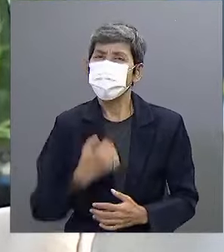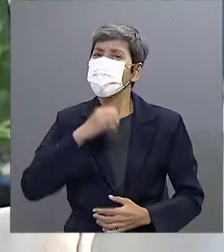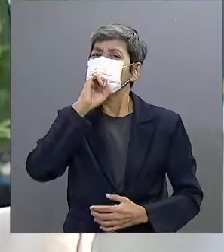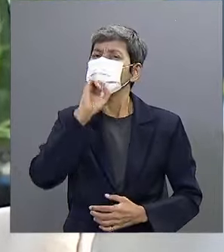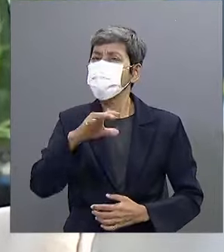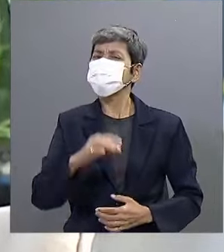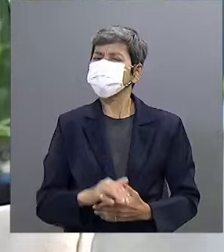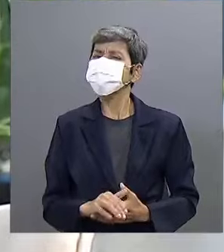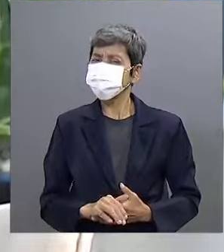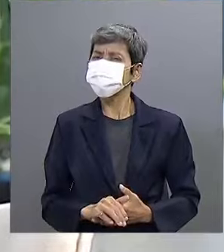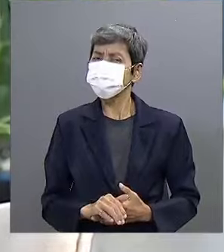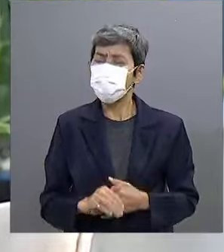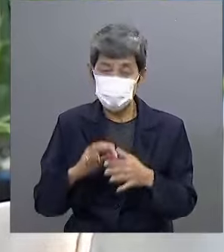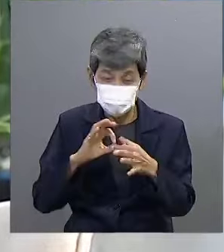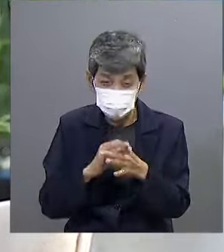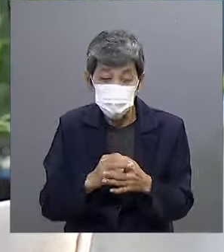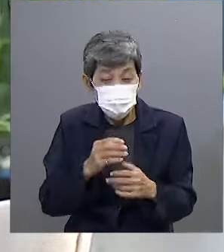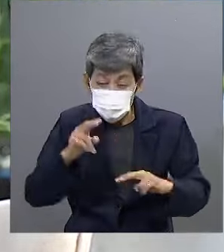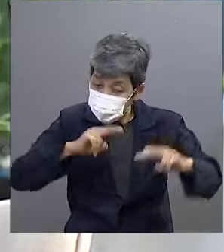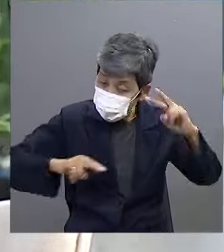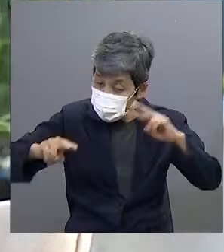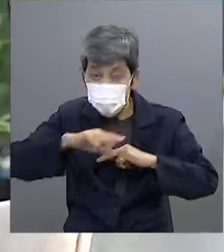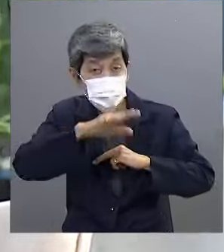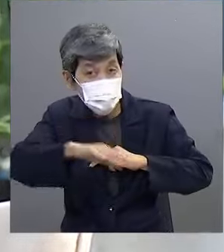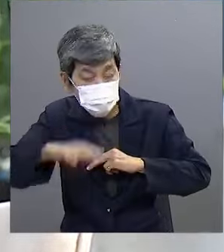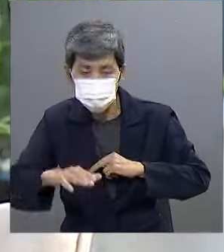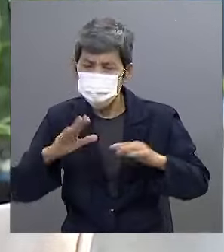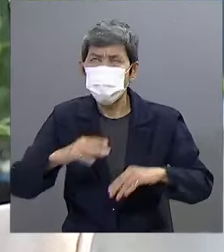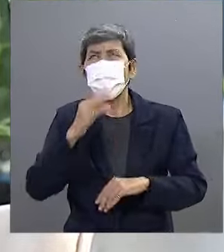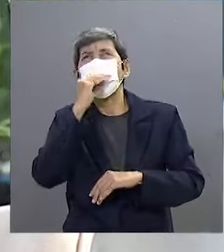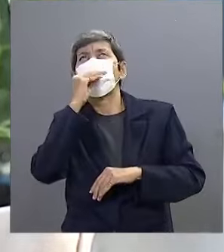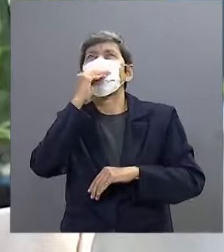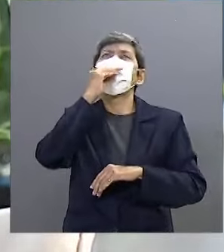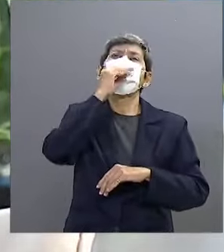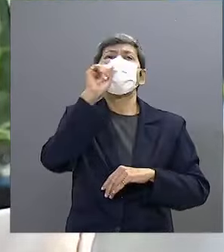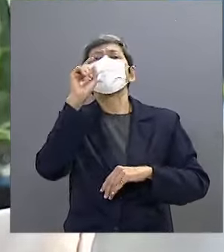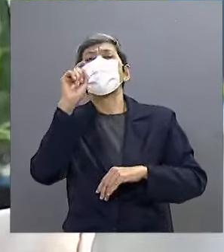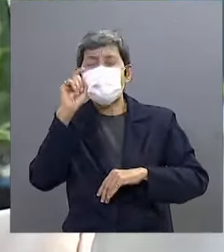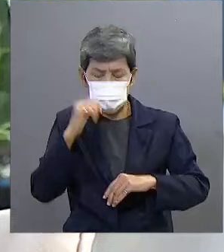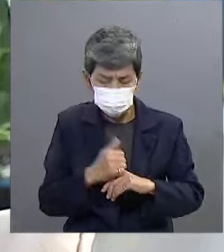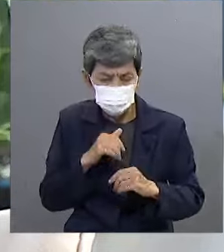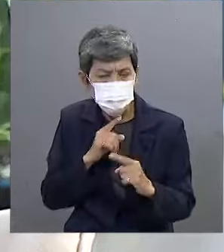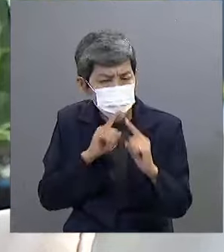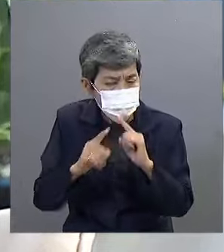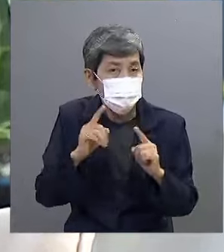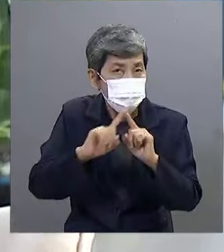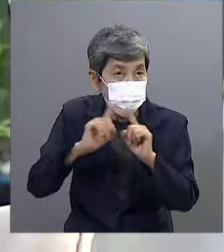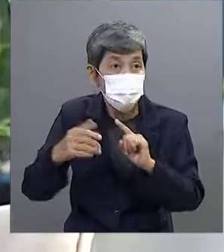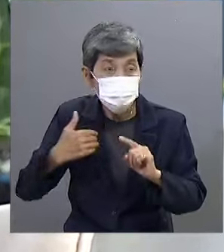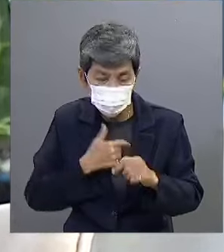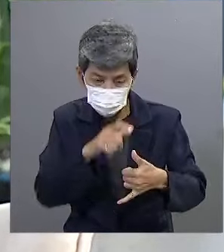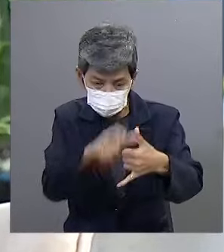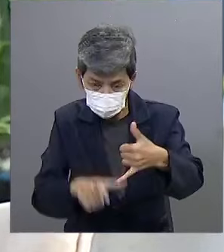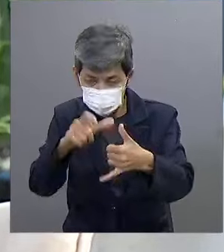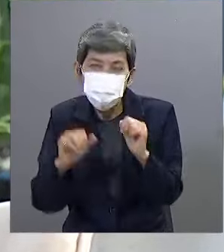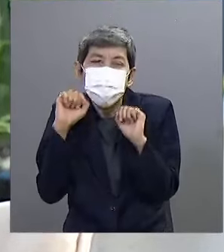ในเรื่องของการดูแลเด็กคือเด็กเนี่ยเขาพูดไม่ได้ก็จะมีวิธีการสื่อสารที่แตกต่างกันออกไปใช่ไหมคะในรายของเด็กเล็กๆนะคะหิ